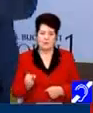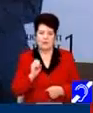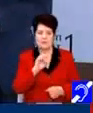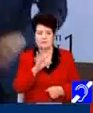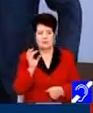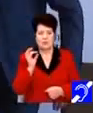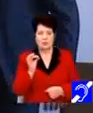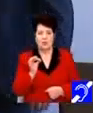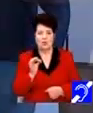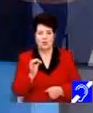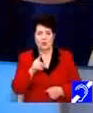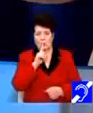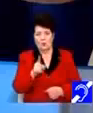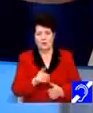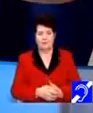luni.